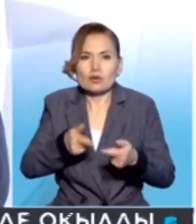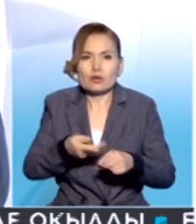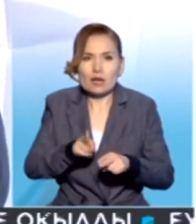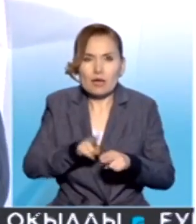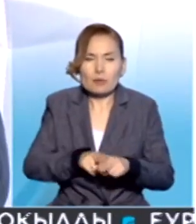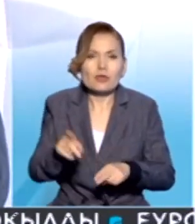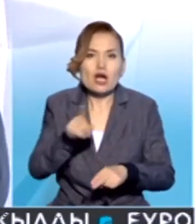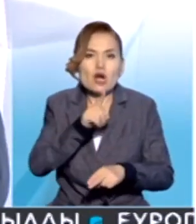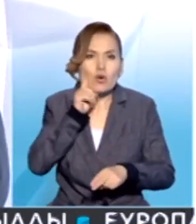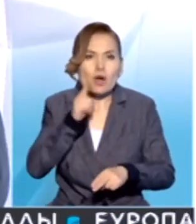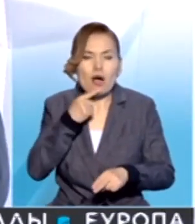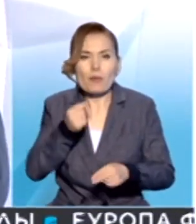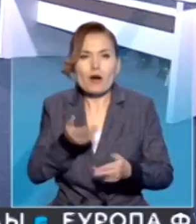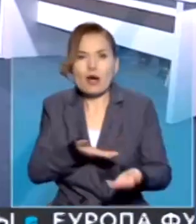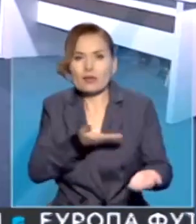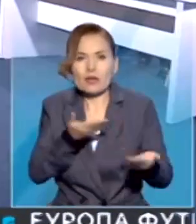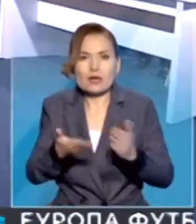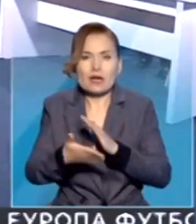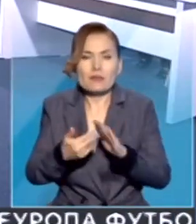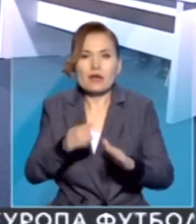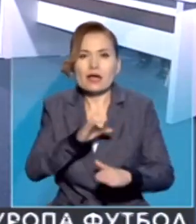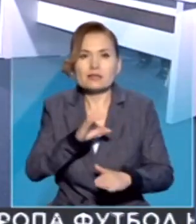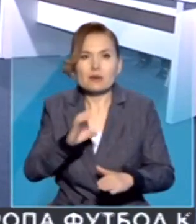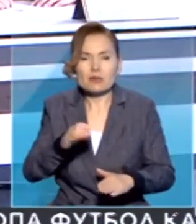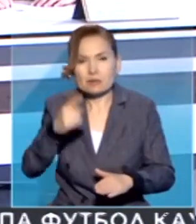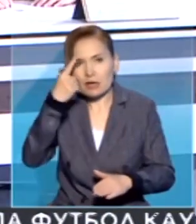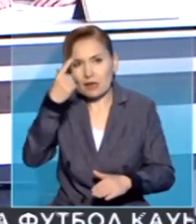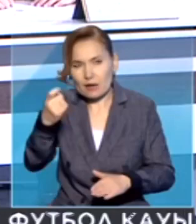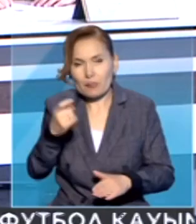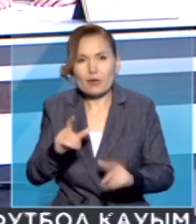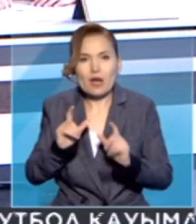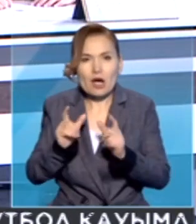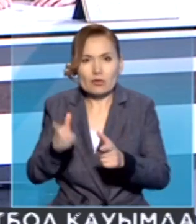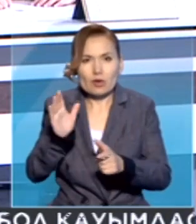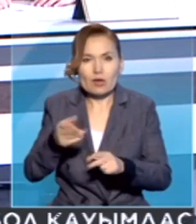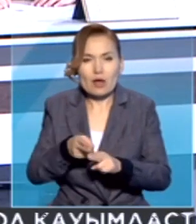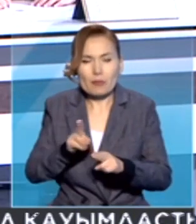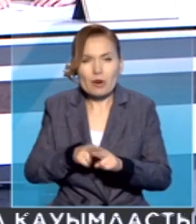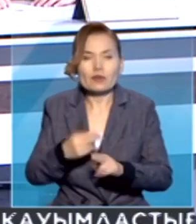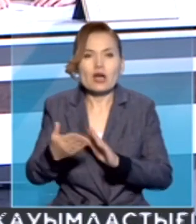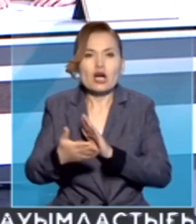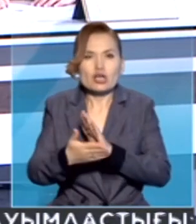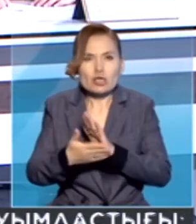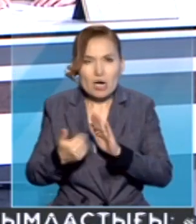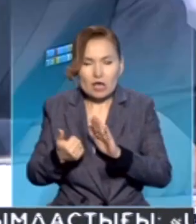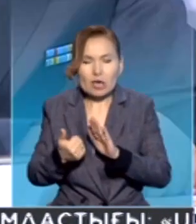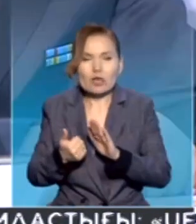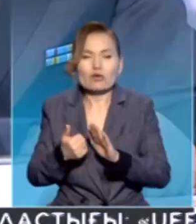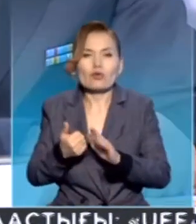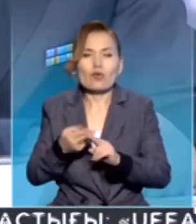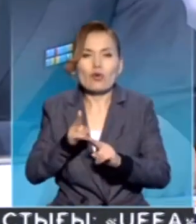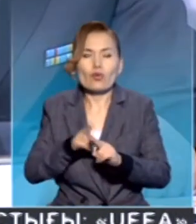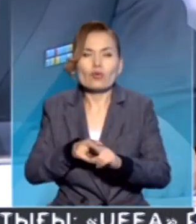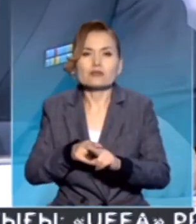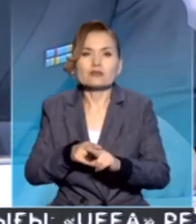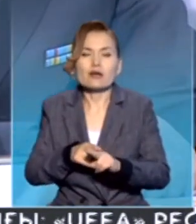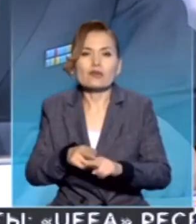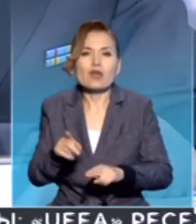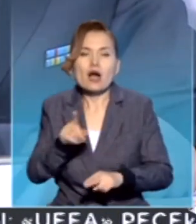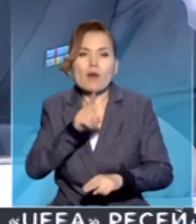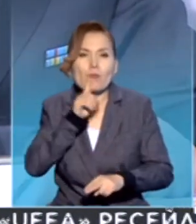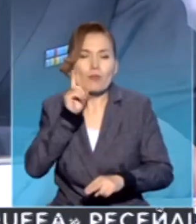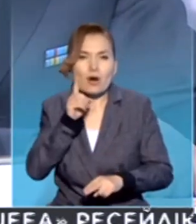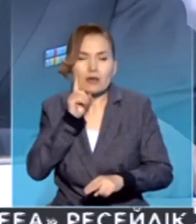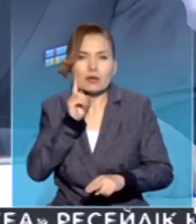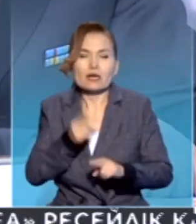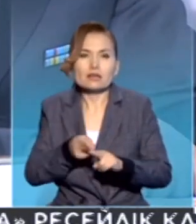мәліметінше, жастарға әскерге шақырту СМС хабарлама түрінде де жіберіледі. Шақыруды алса да, медициналық комиссиядан өтуге келмейтіндерді